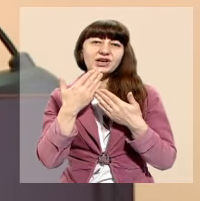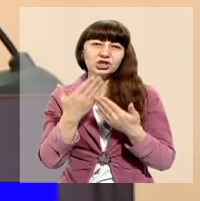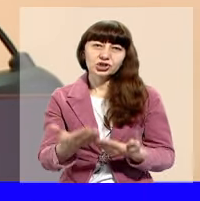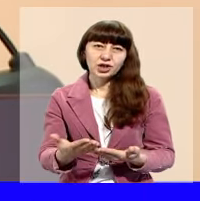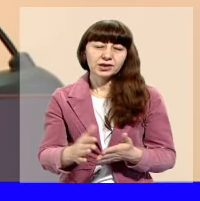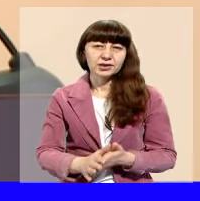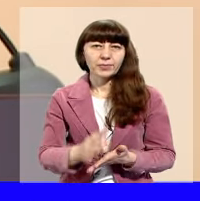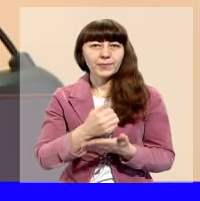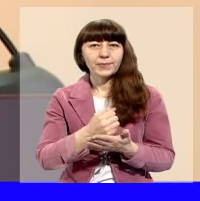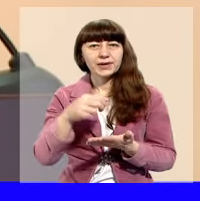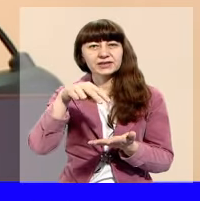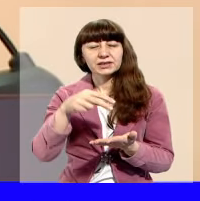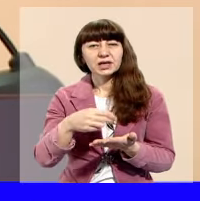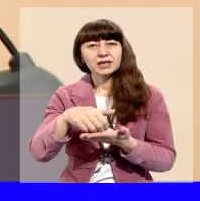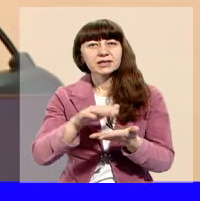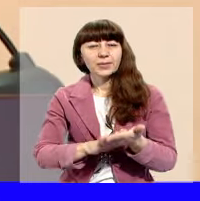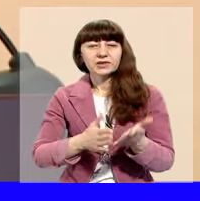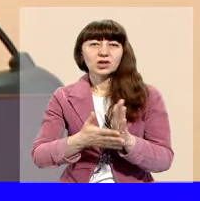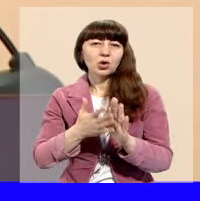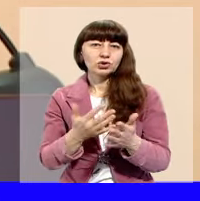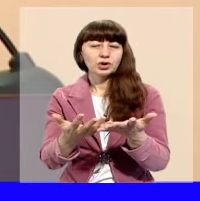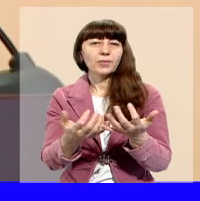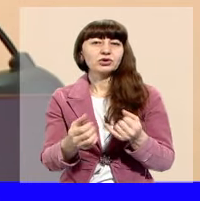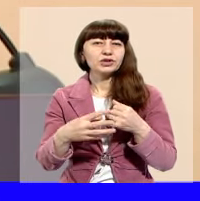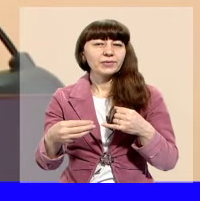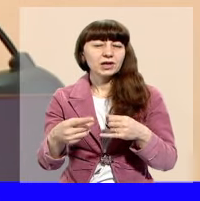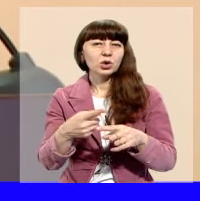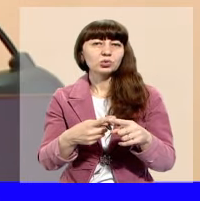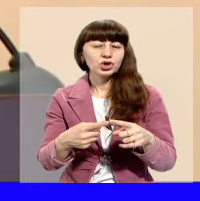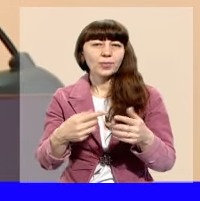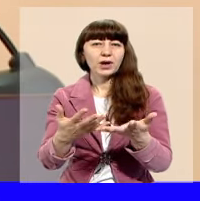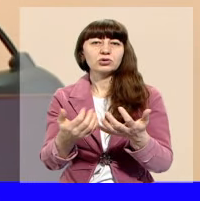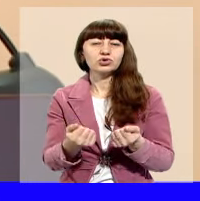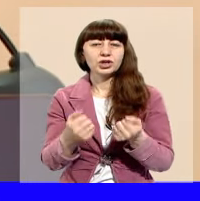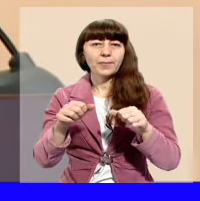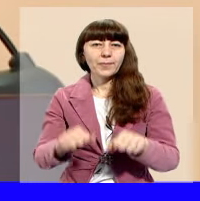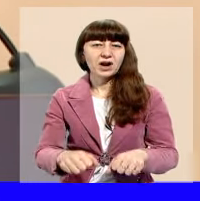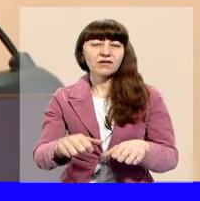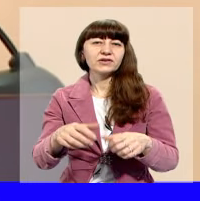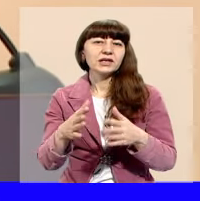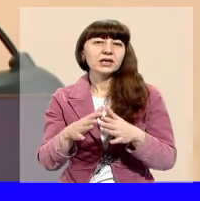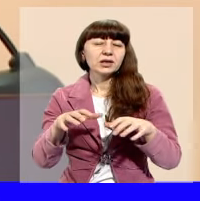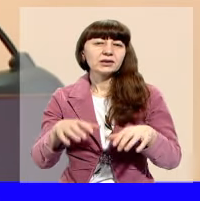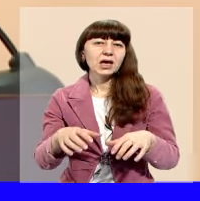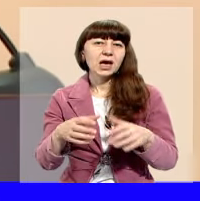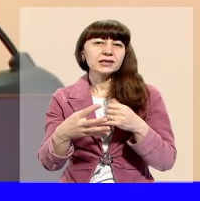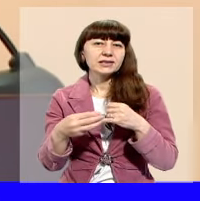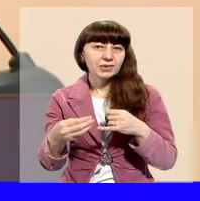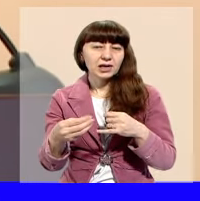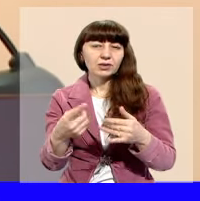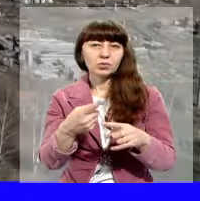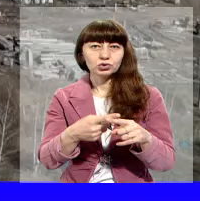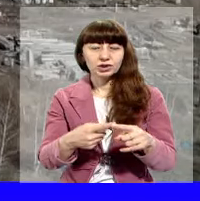жер учаскелеріне құқықтарды сатып алу және жер учаскесінен нысаналы мақсатын өзгертуге шешім беру өтініштері